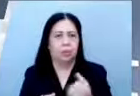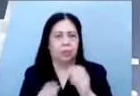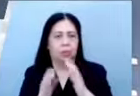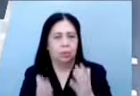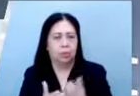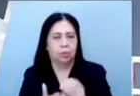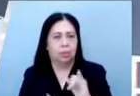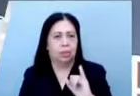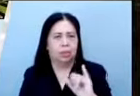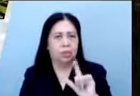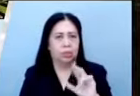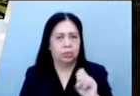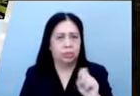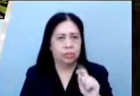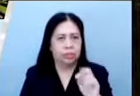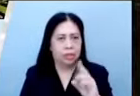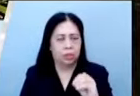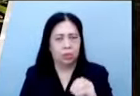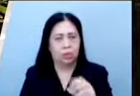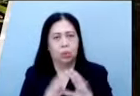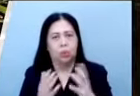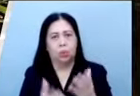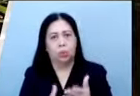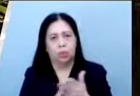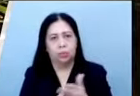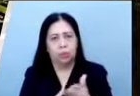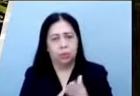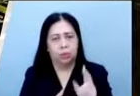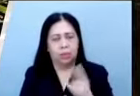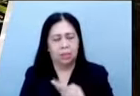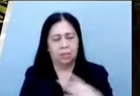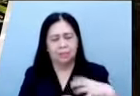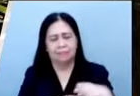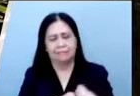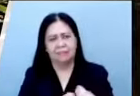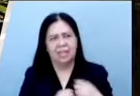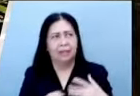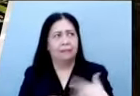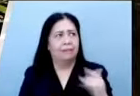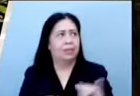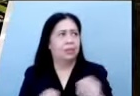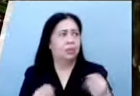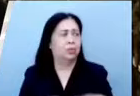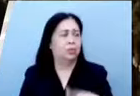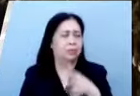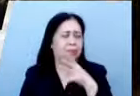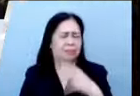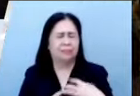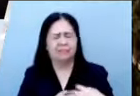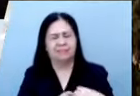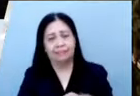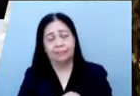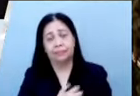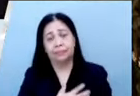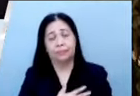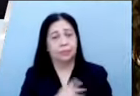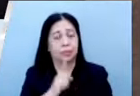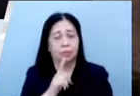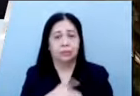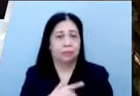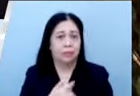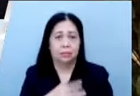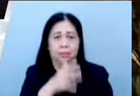at The World Between Us. It was very heartbreaking. Felt like I lost a mom. Ang sakit-sakit, sobra. She's family. She calls